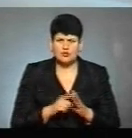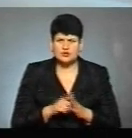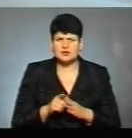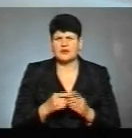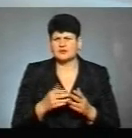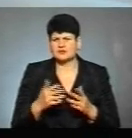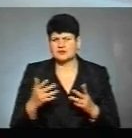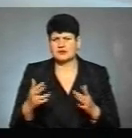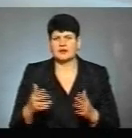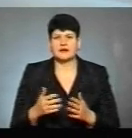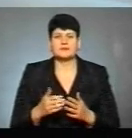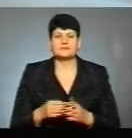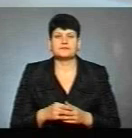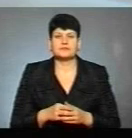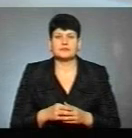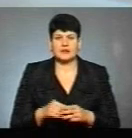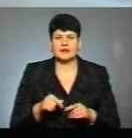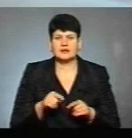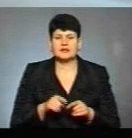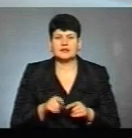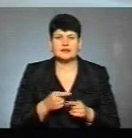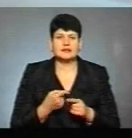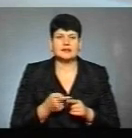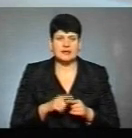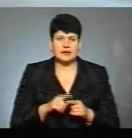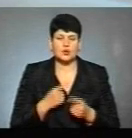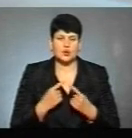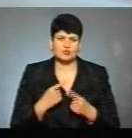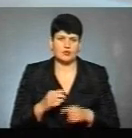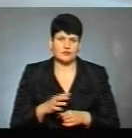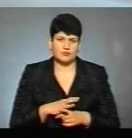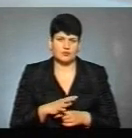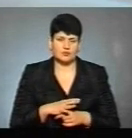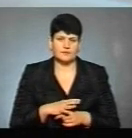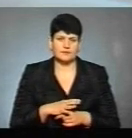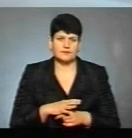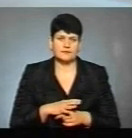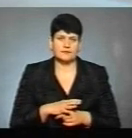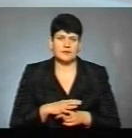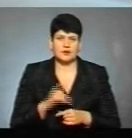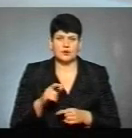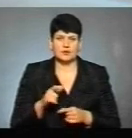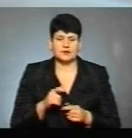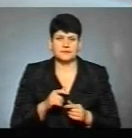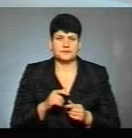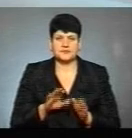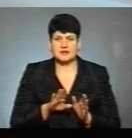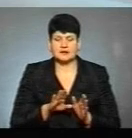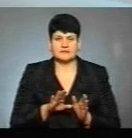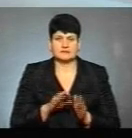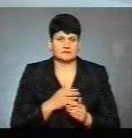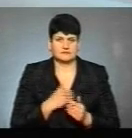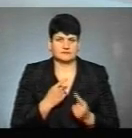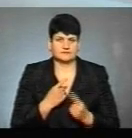таке, ну, така, такі розмови, люди так десь сторонилися від неї.